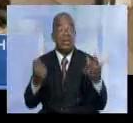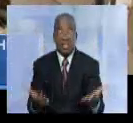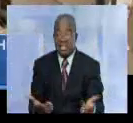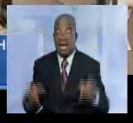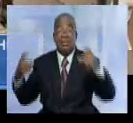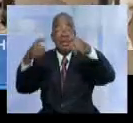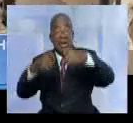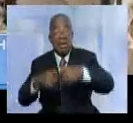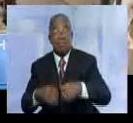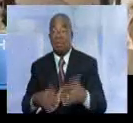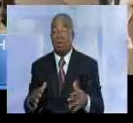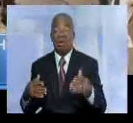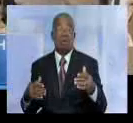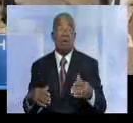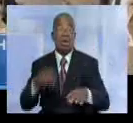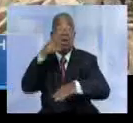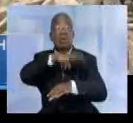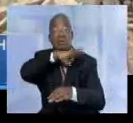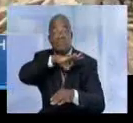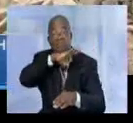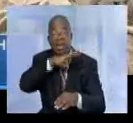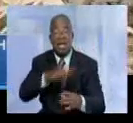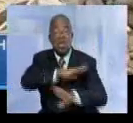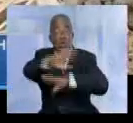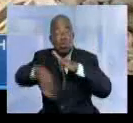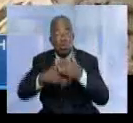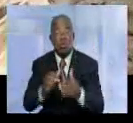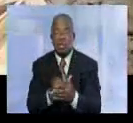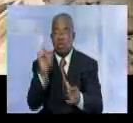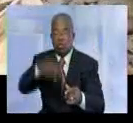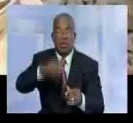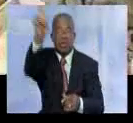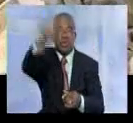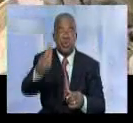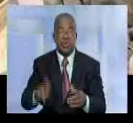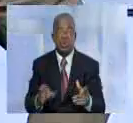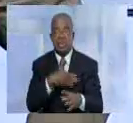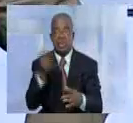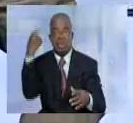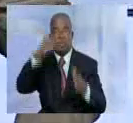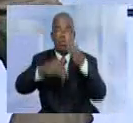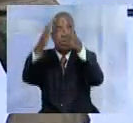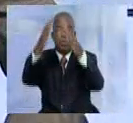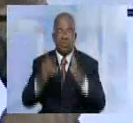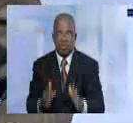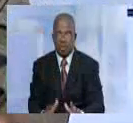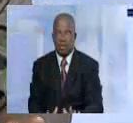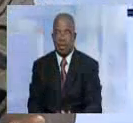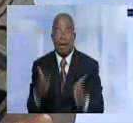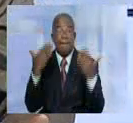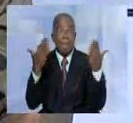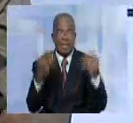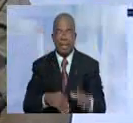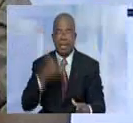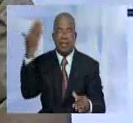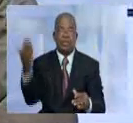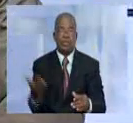sont énormes, aucune perte en vie humaine enregistrée selon les sapeurs-pompiers. Nous recevons maintenant